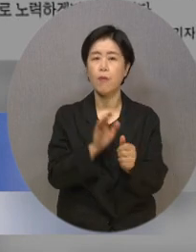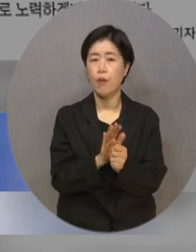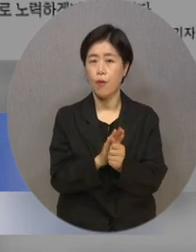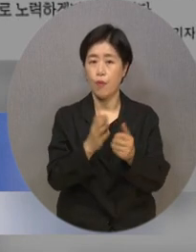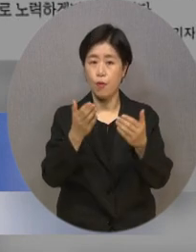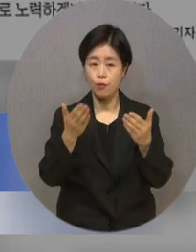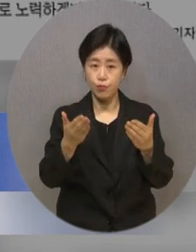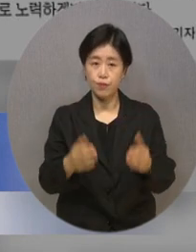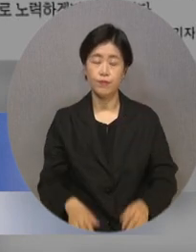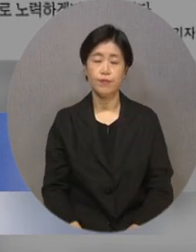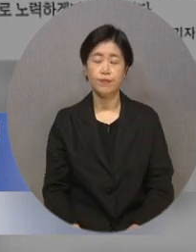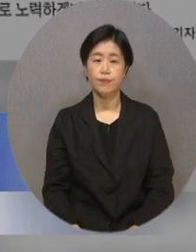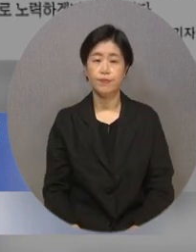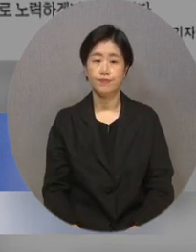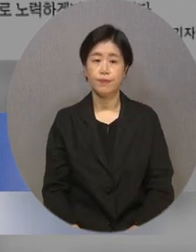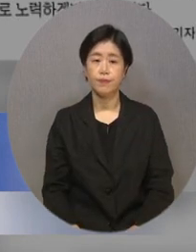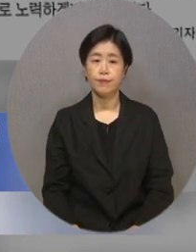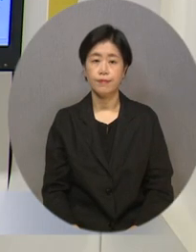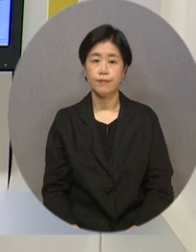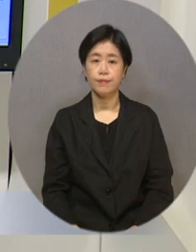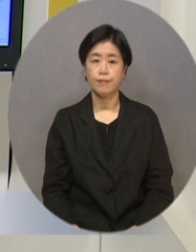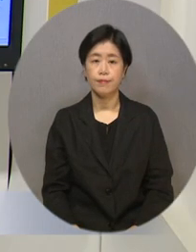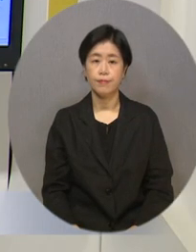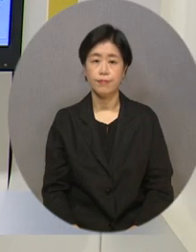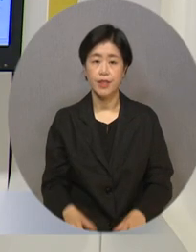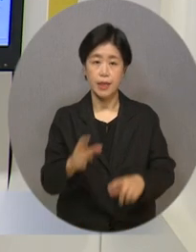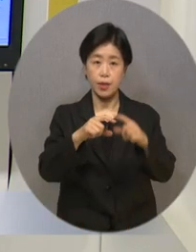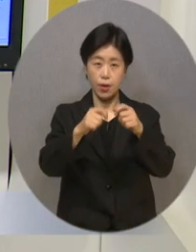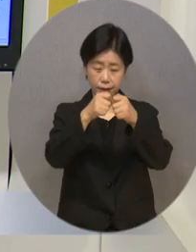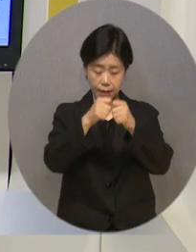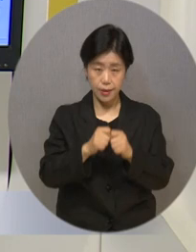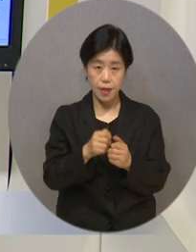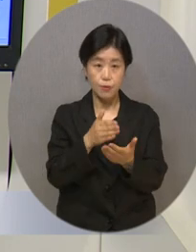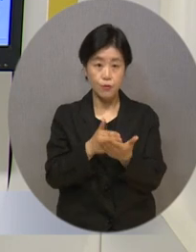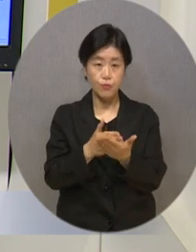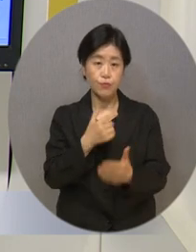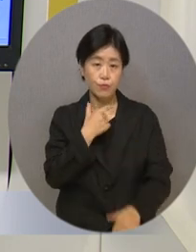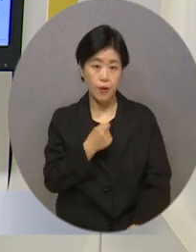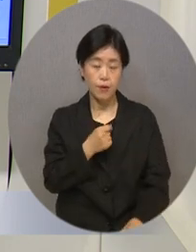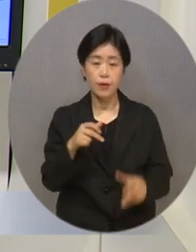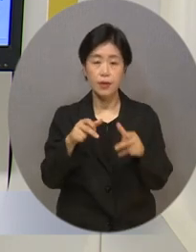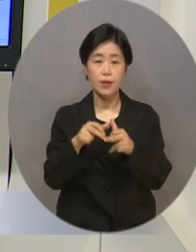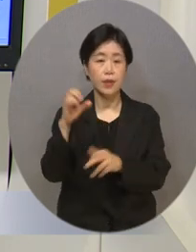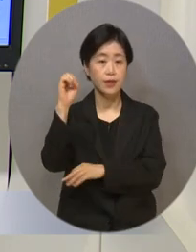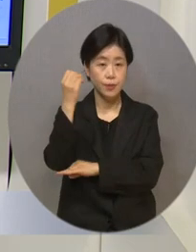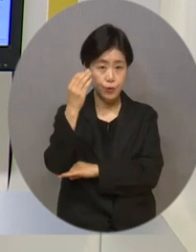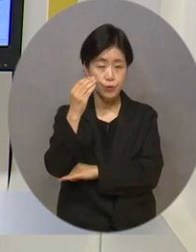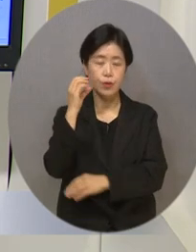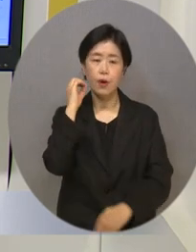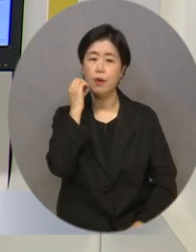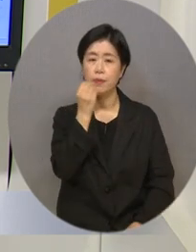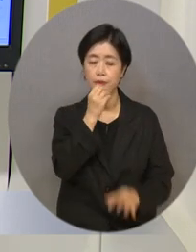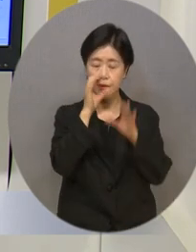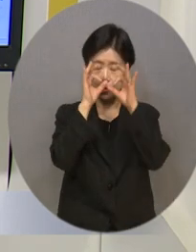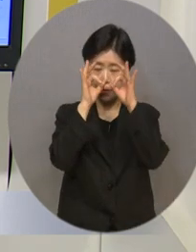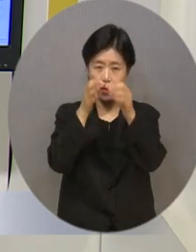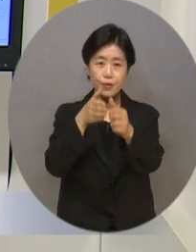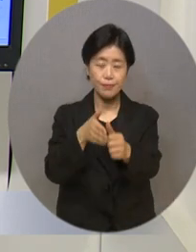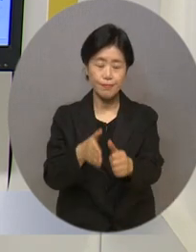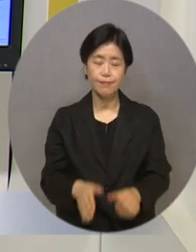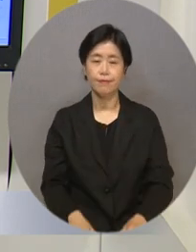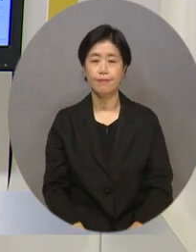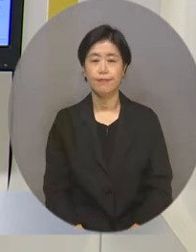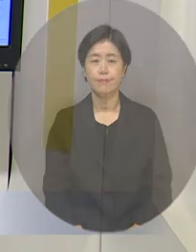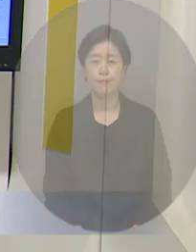소식을 전하고 있습니다 더 자세한 뉴스는 장애인 신문과 웰페어뉴스 홈페이지를 통해